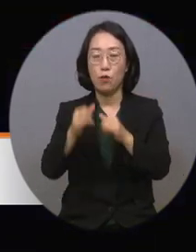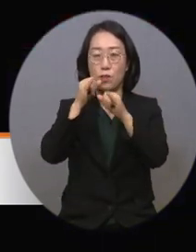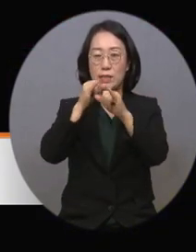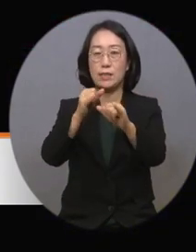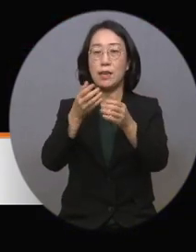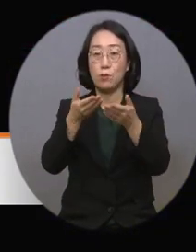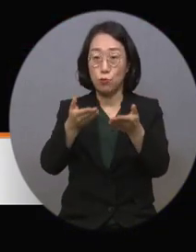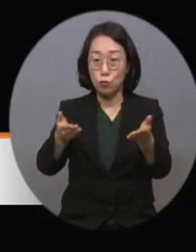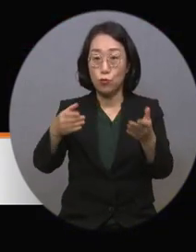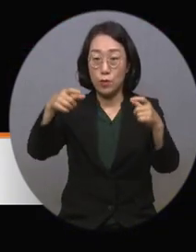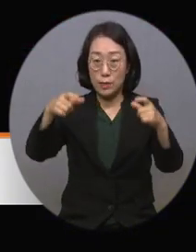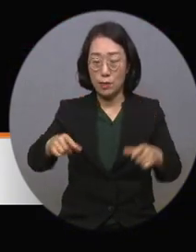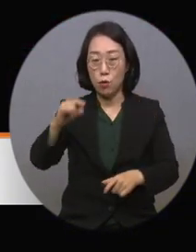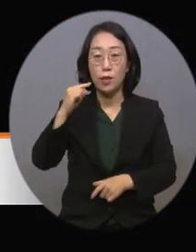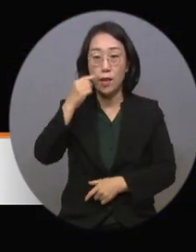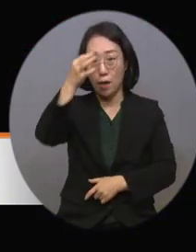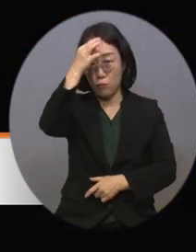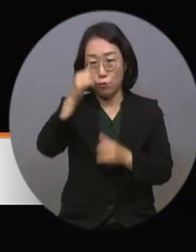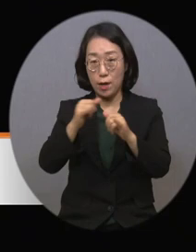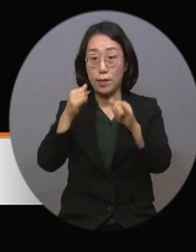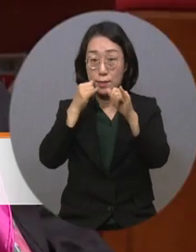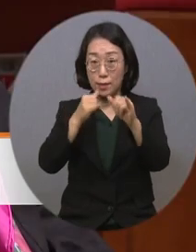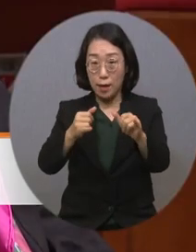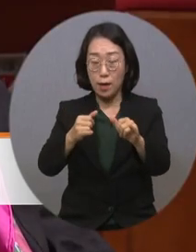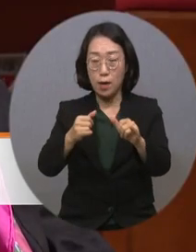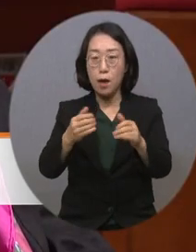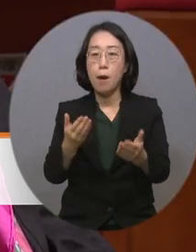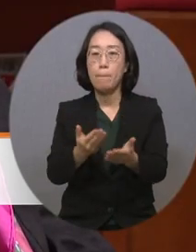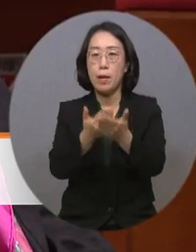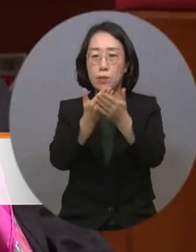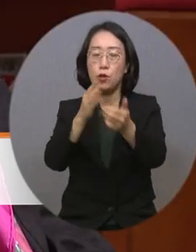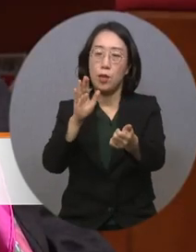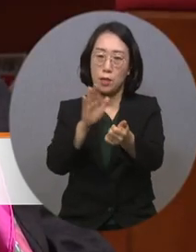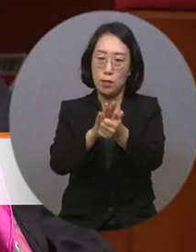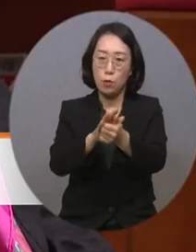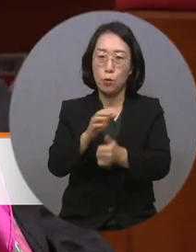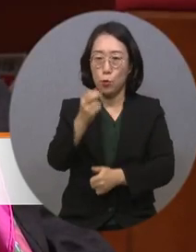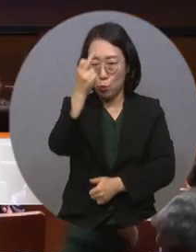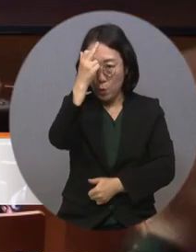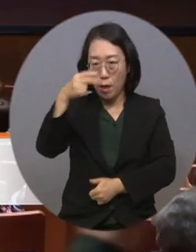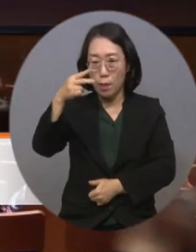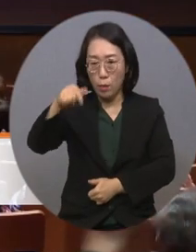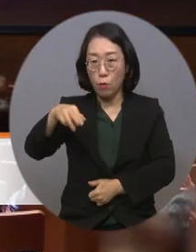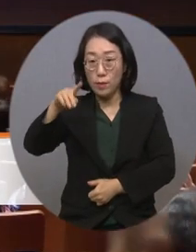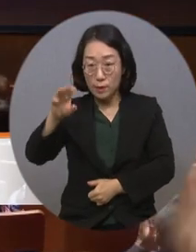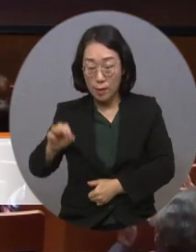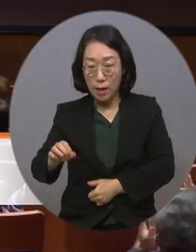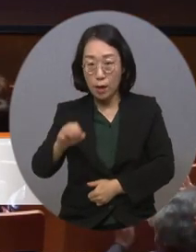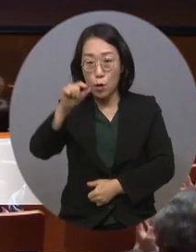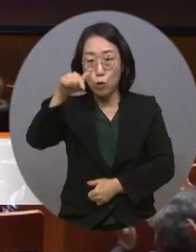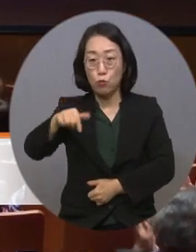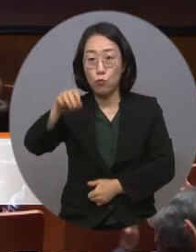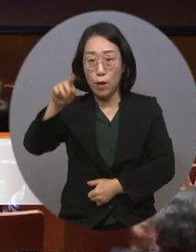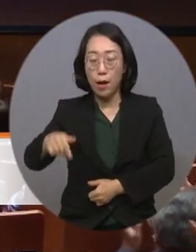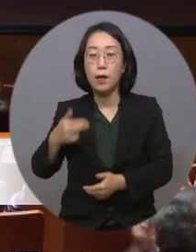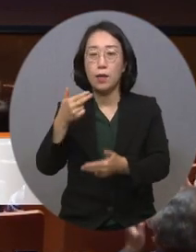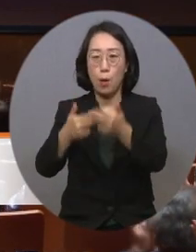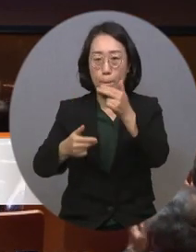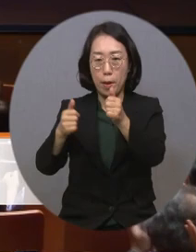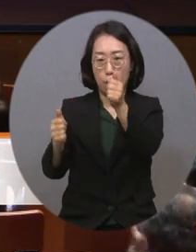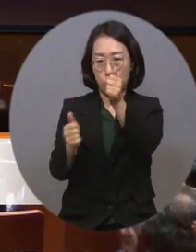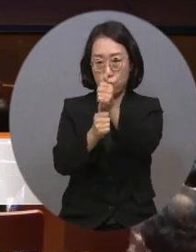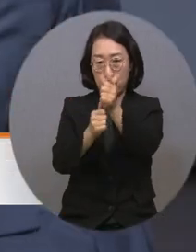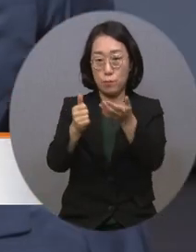시상식에서 지역예술가상은 지역예술발전에 기여한 최덕상 여수국악협회 부지부장이